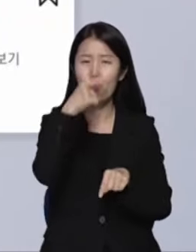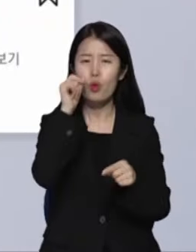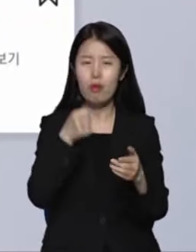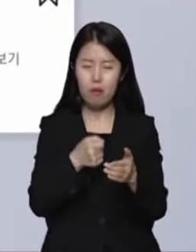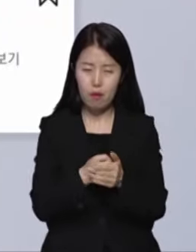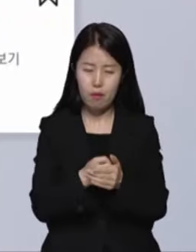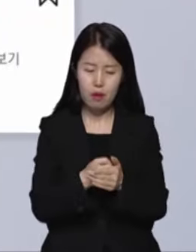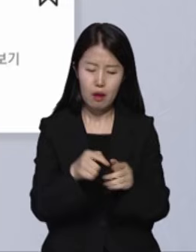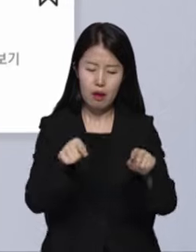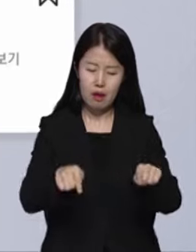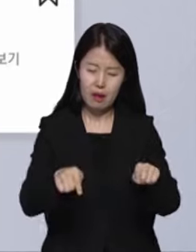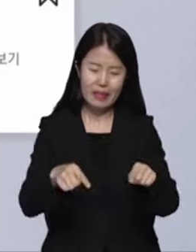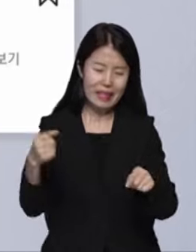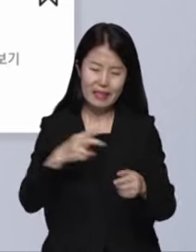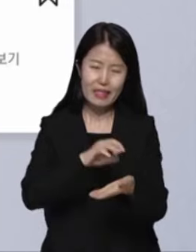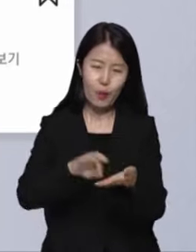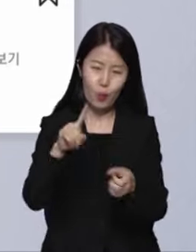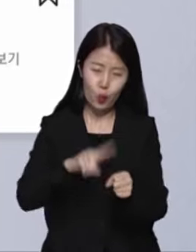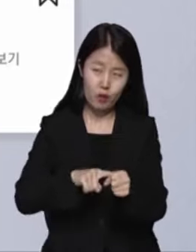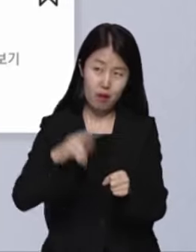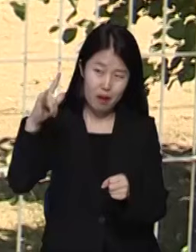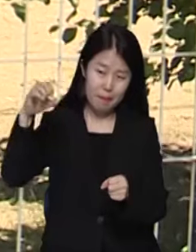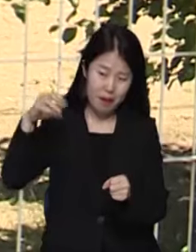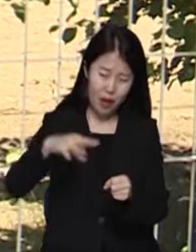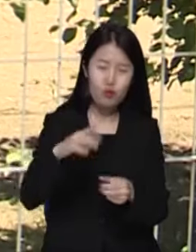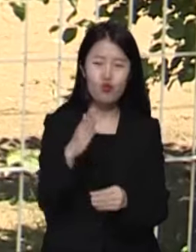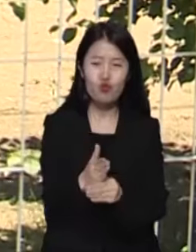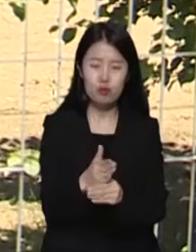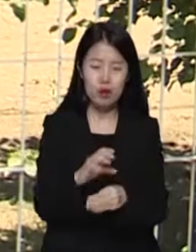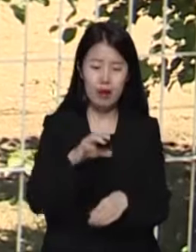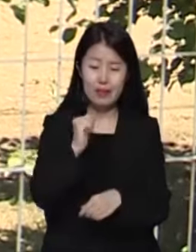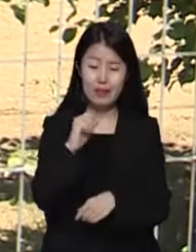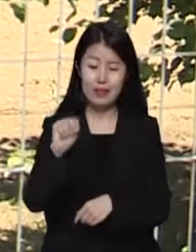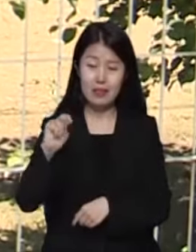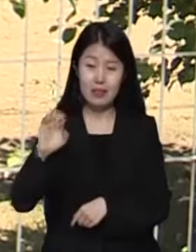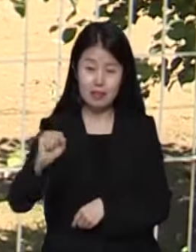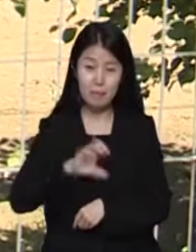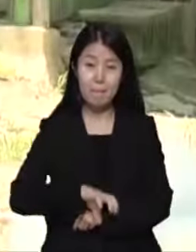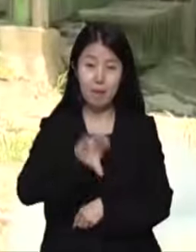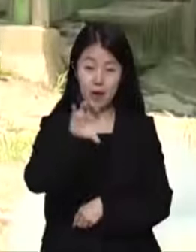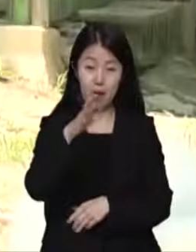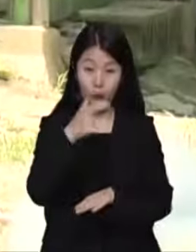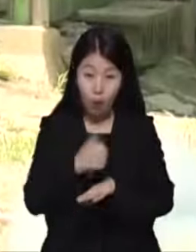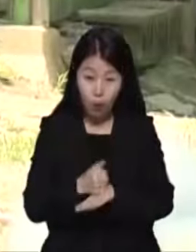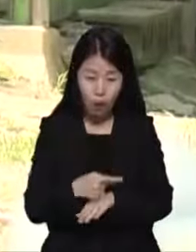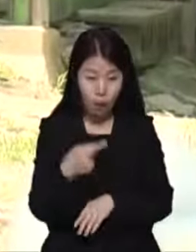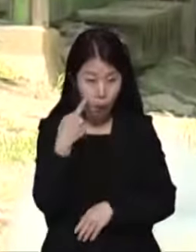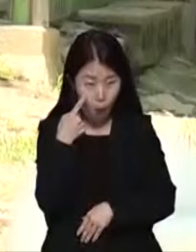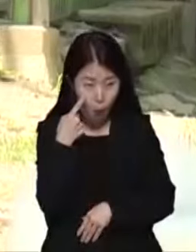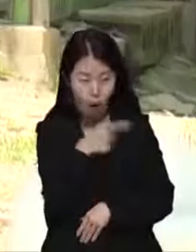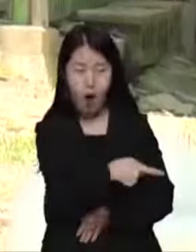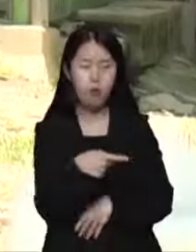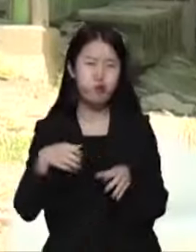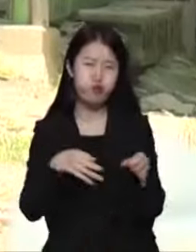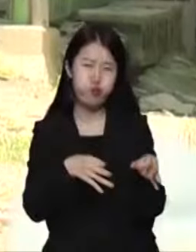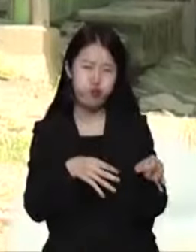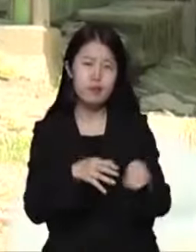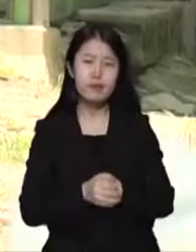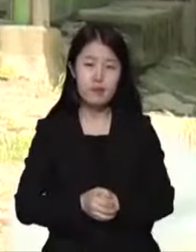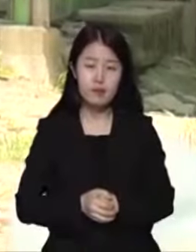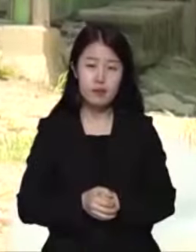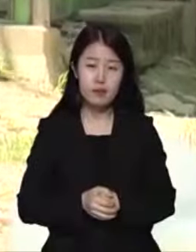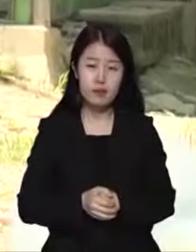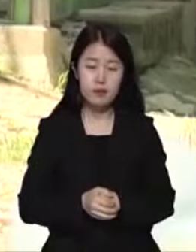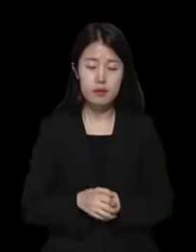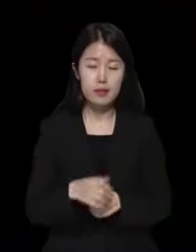말리고 있다는 사진을 SNS에 올립니다. 이후 많은 시민들에게 현물과 후원금 등이 쇄도했습니다.